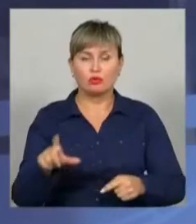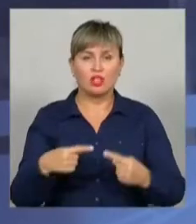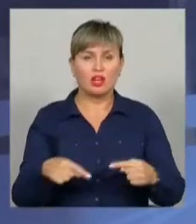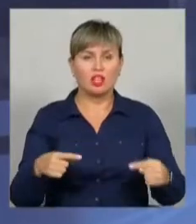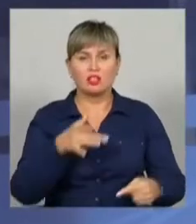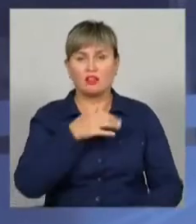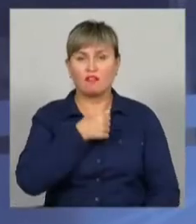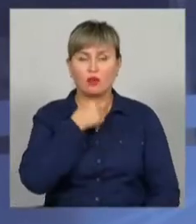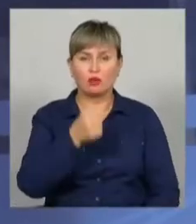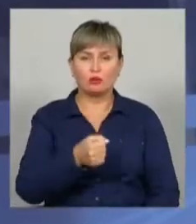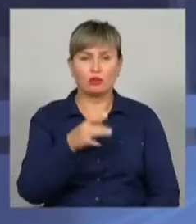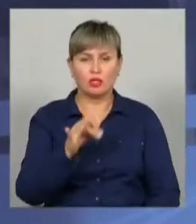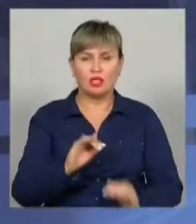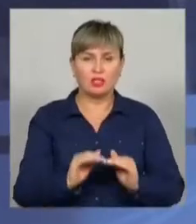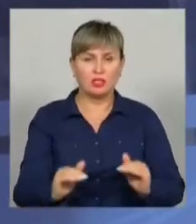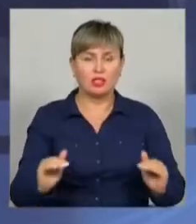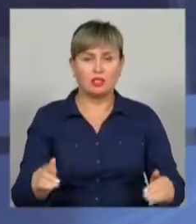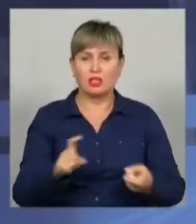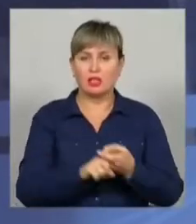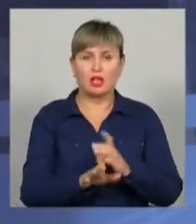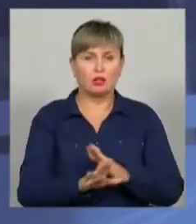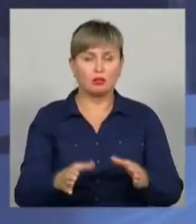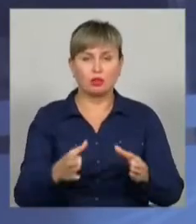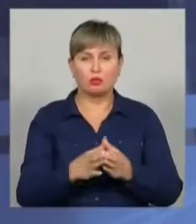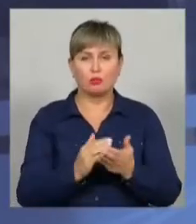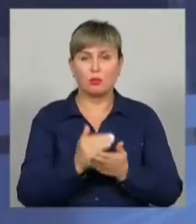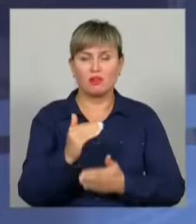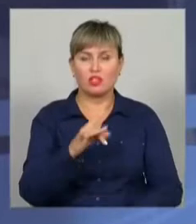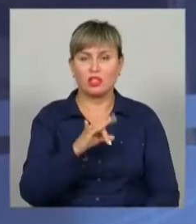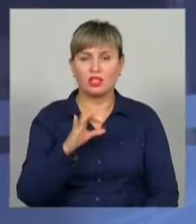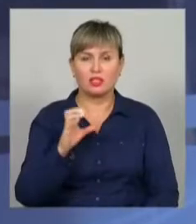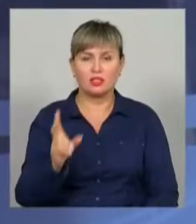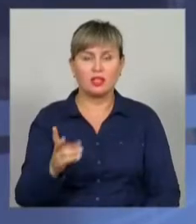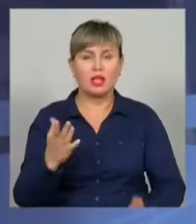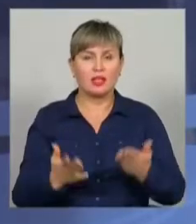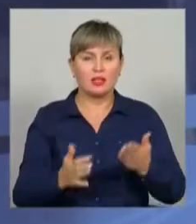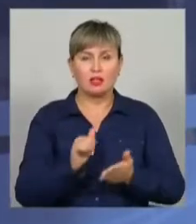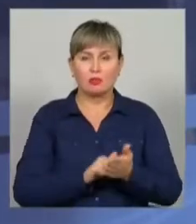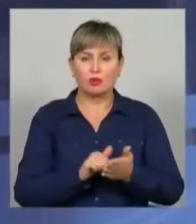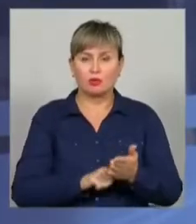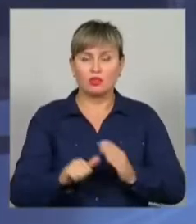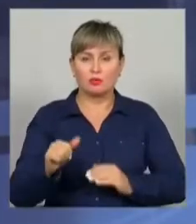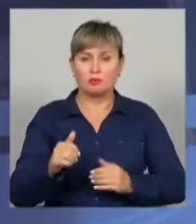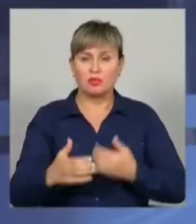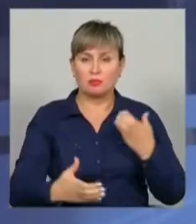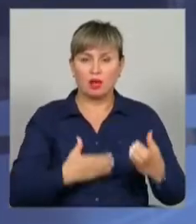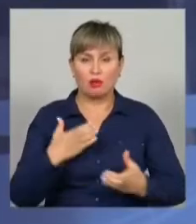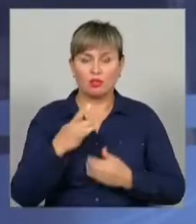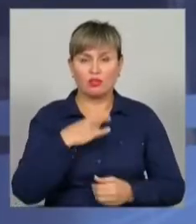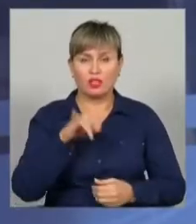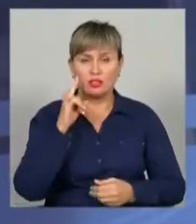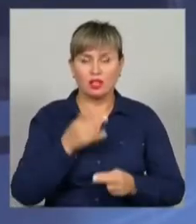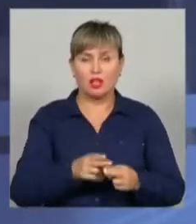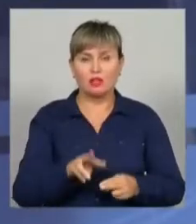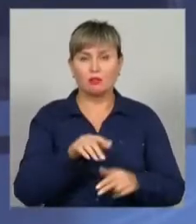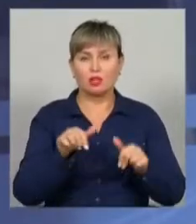возраста, но при этом дети не относятся к группе повышенного риска. Есть ли повод для беспокойств в Казахстане? Это мы решили